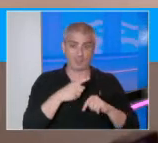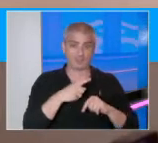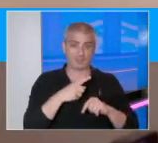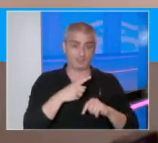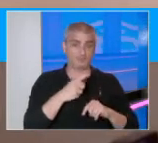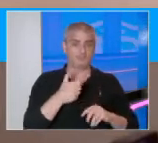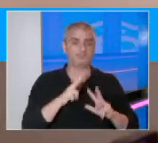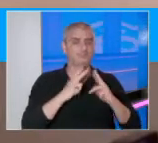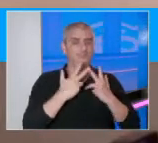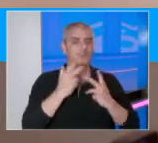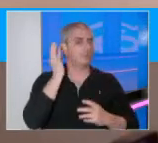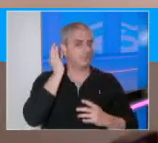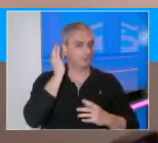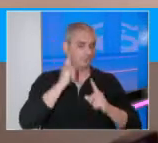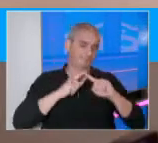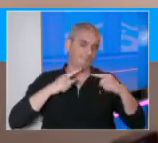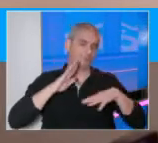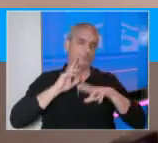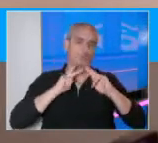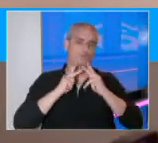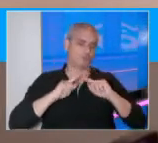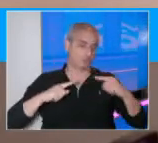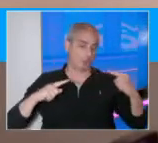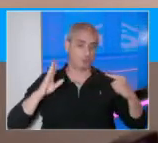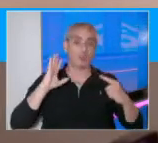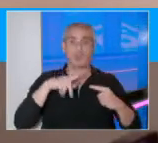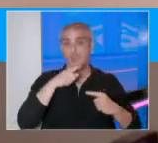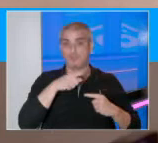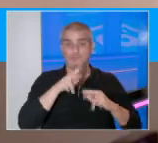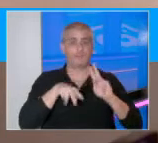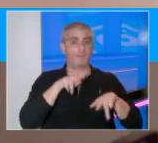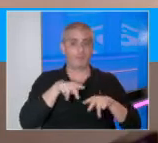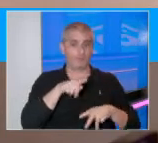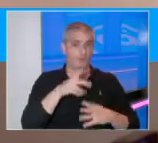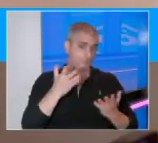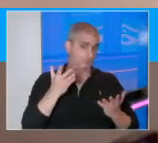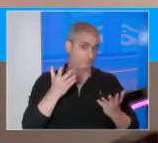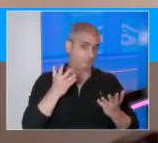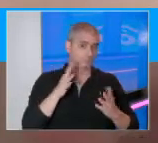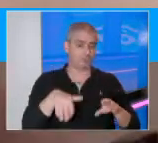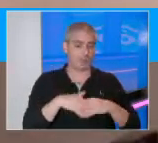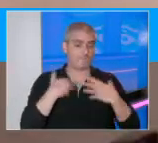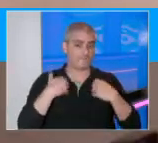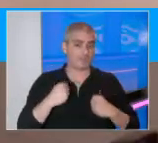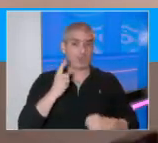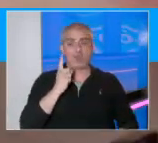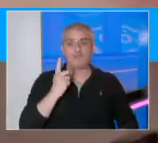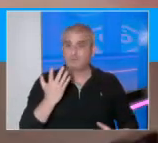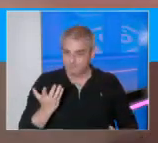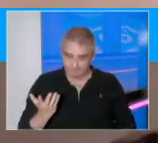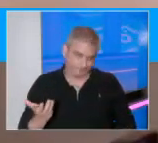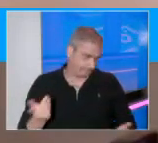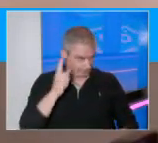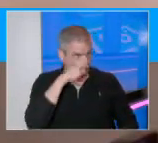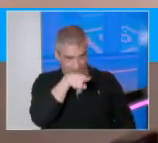ועדה ציבורית נשים ממגוון קבוצות האוכלוסייה, גם כשעושים סקוט, עוסקים בשלום וביטחון. אבל מה, אני לא